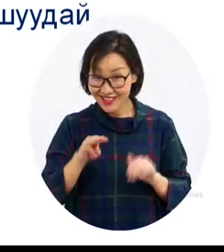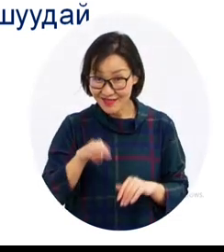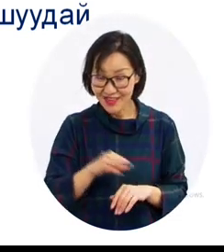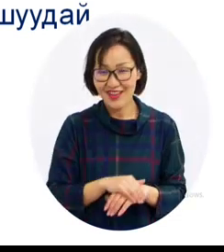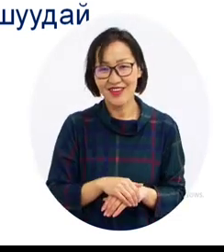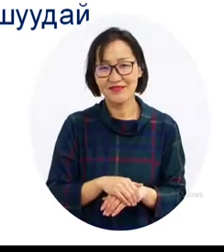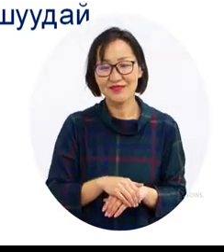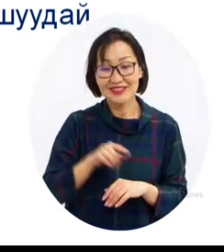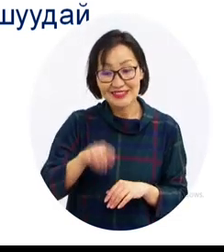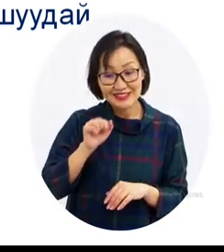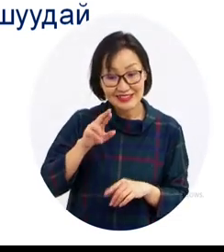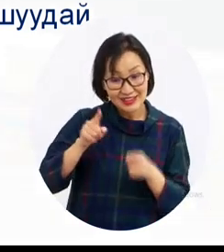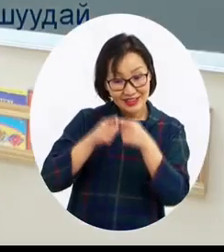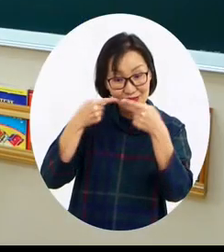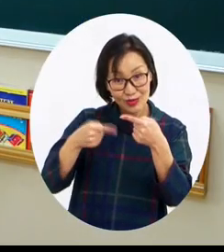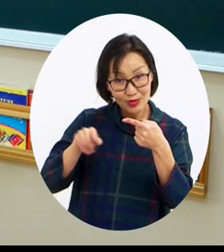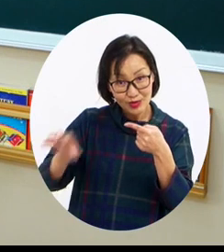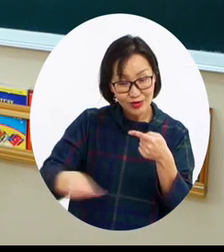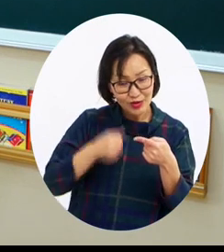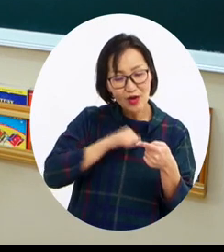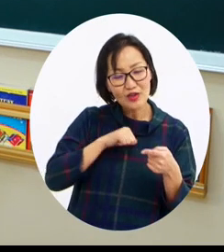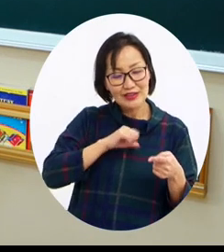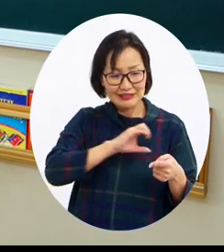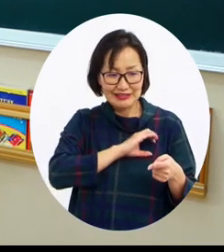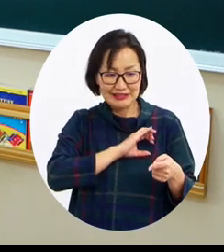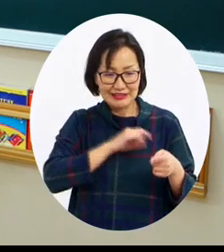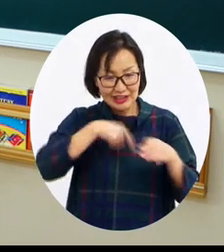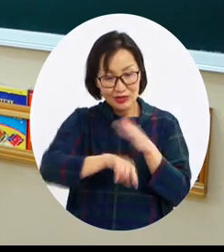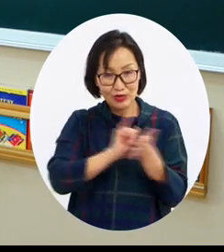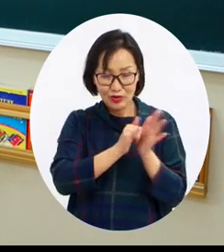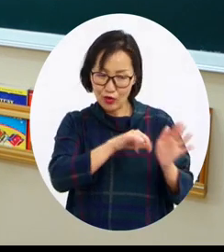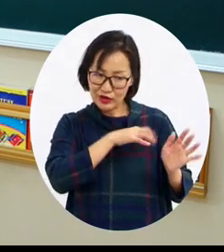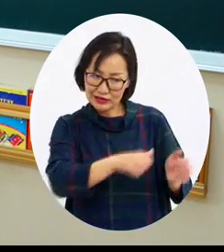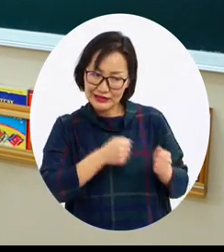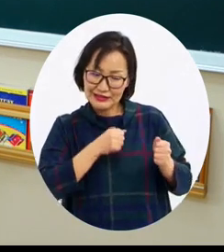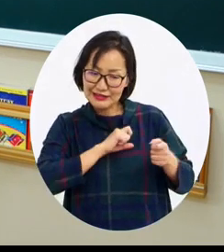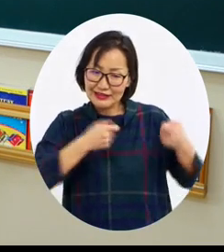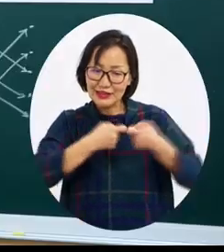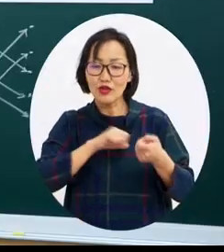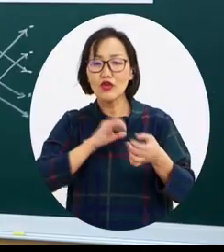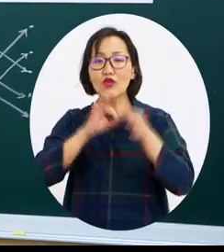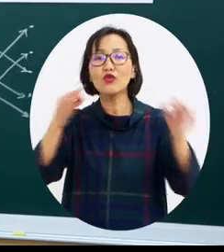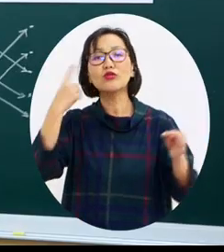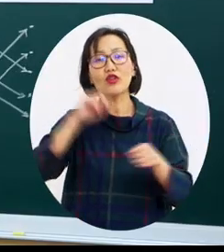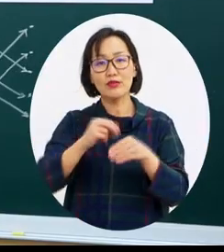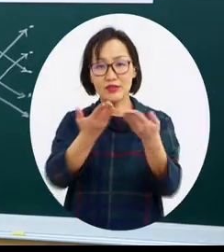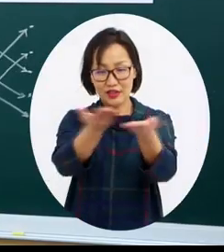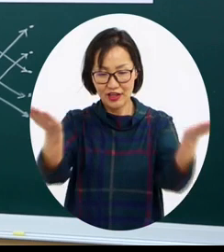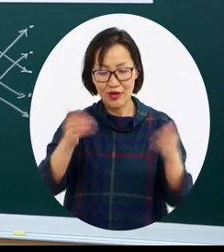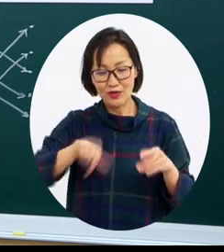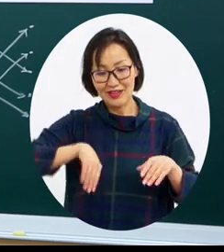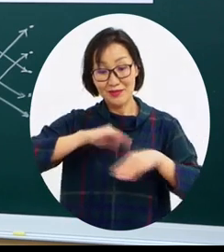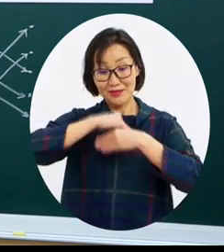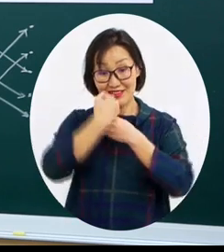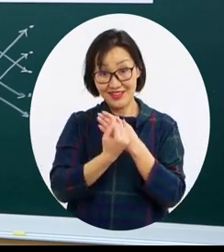тийм үү? За та нар энэ цагийн зүгээр өгнөөсөө аль нэг нь ч өөр таалагдсанаараа өгүүлбэр зохиож болно. Үүний дараа багш нь би тач